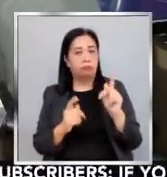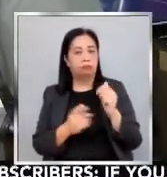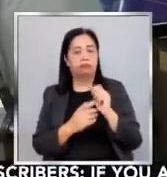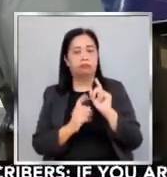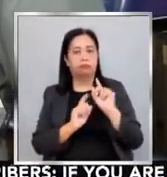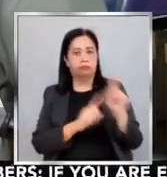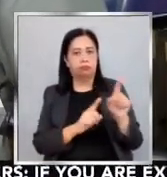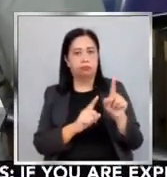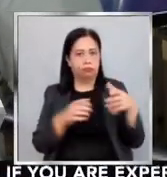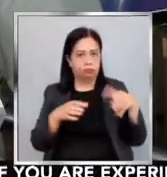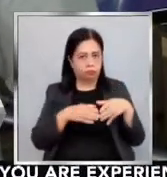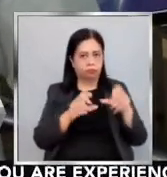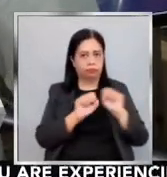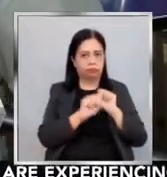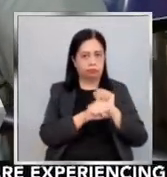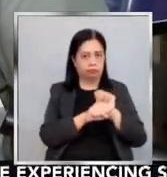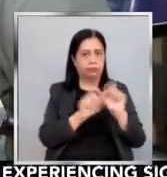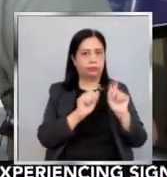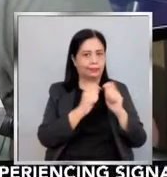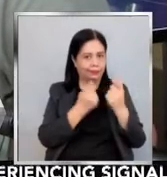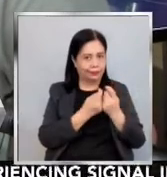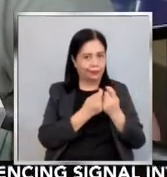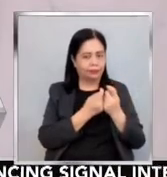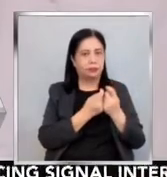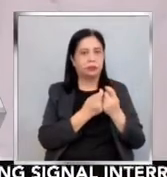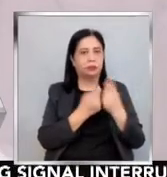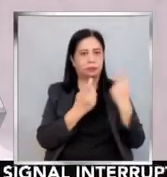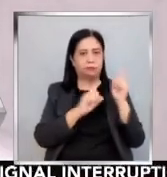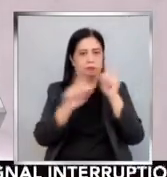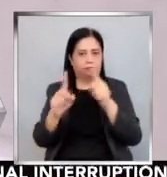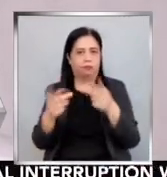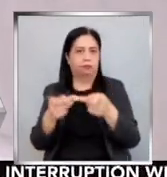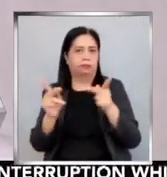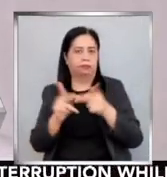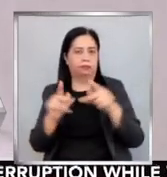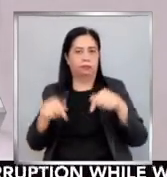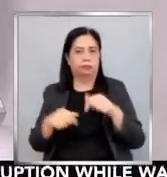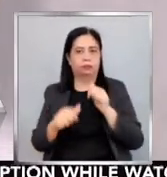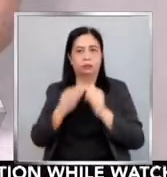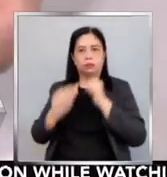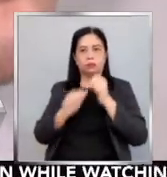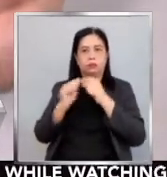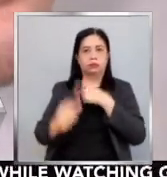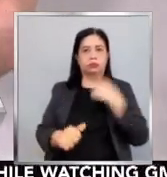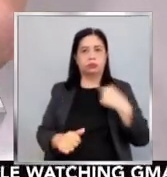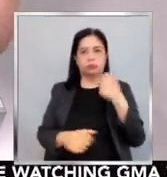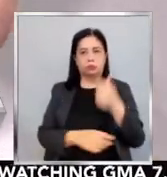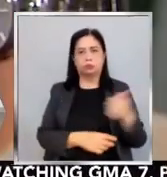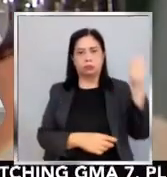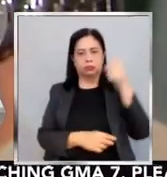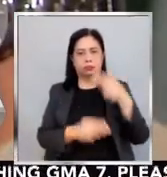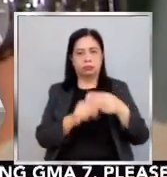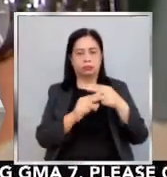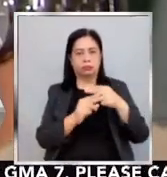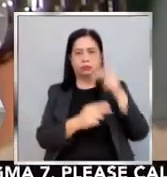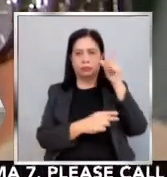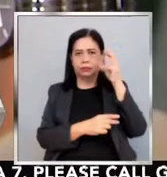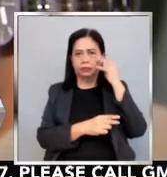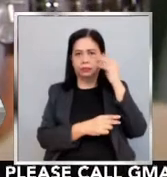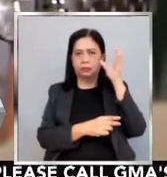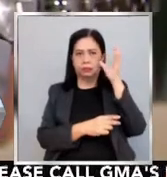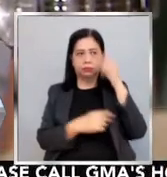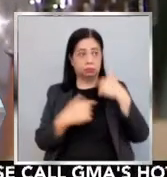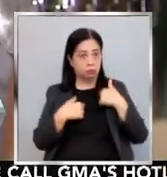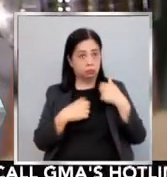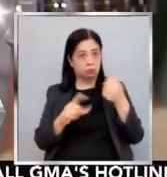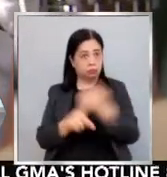team and visited this place. Tototanggi naman ng Chinese national na si Li Mingqiang na siya ang nananakit sa